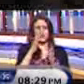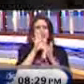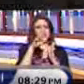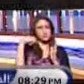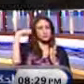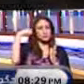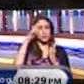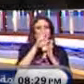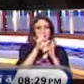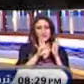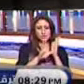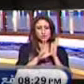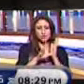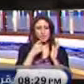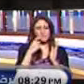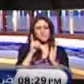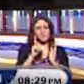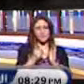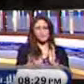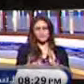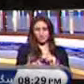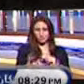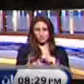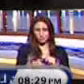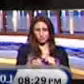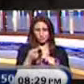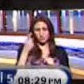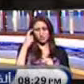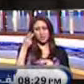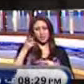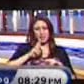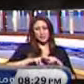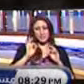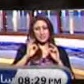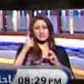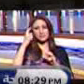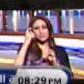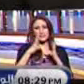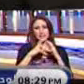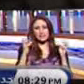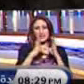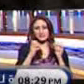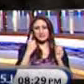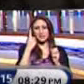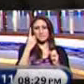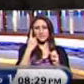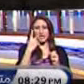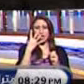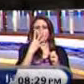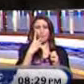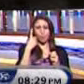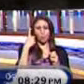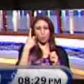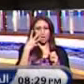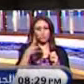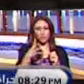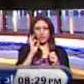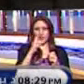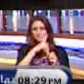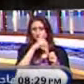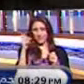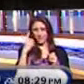شيء يعني محتاج إعادة عرض هذا التفسير للمادة 141 من الدستور على المحكمة